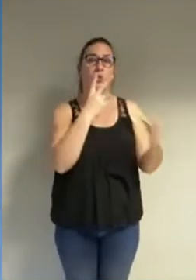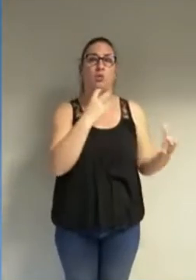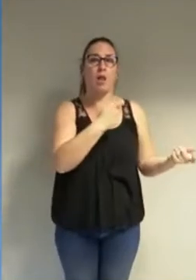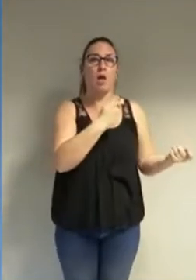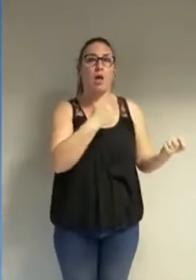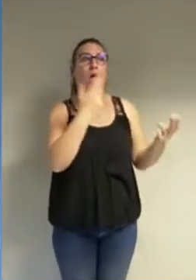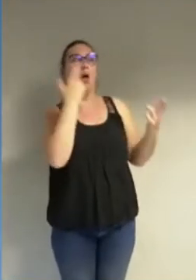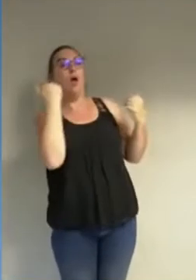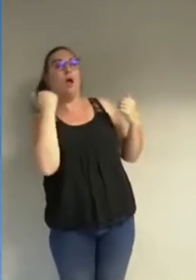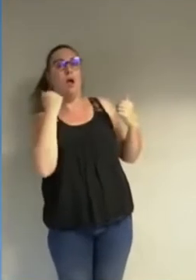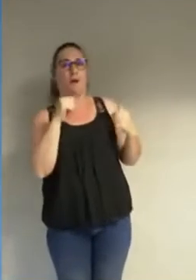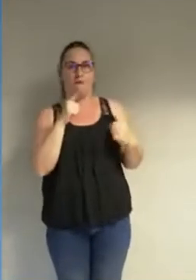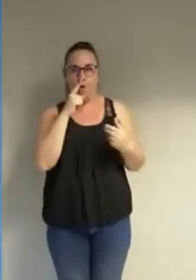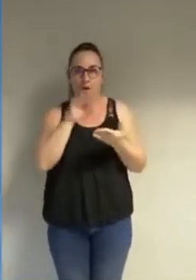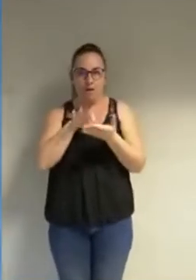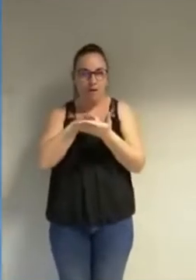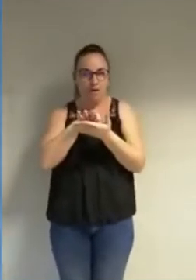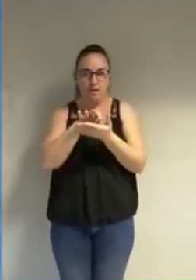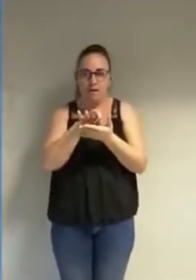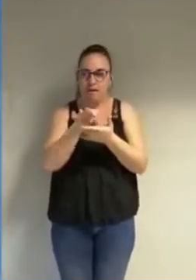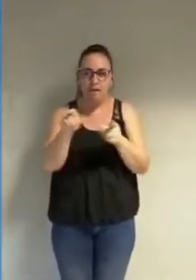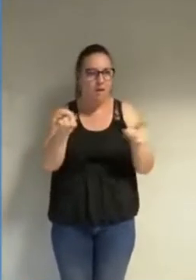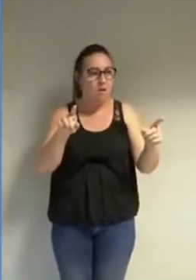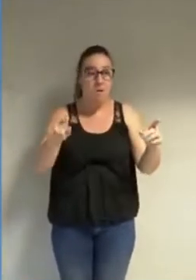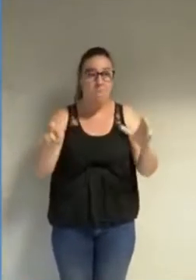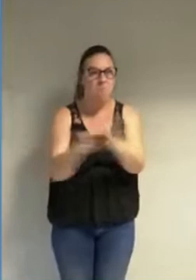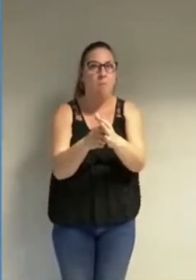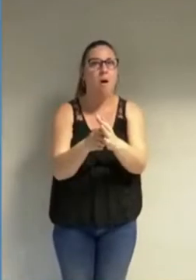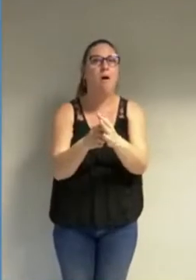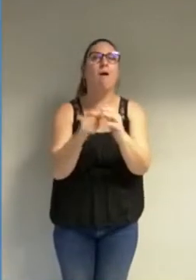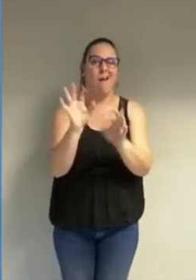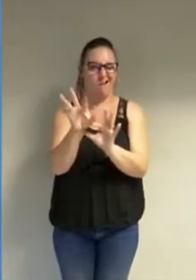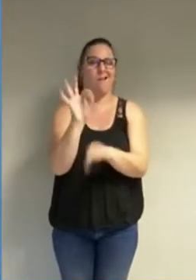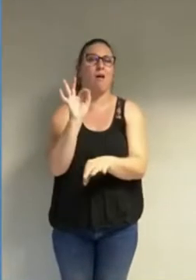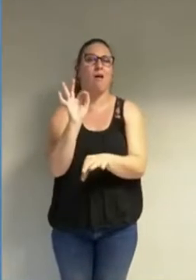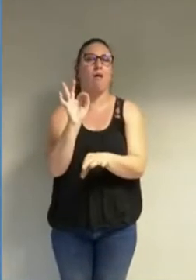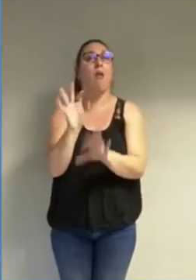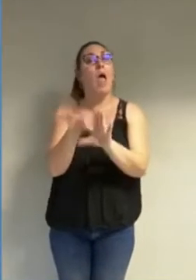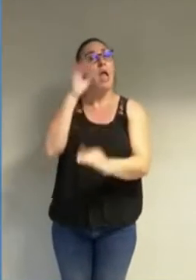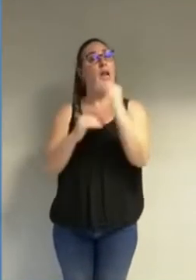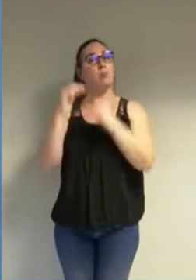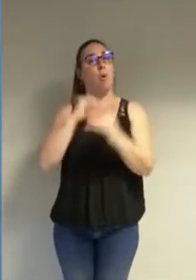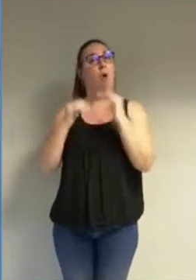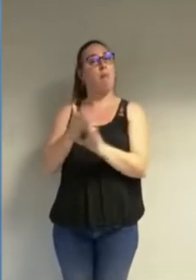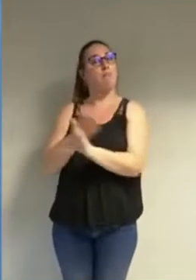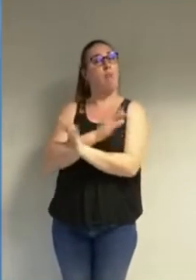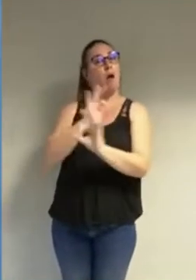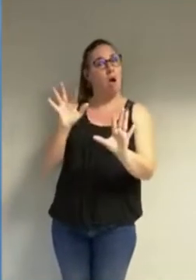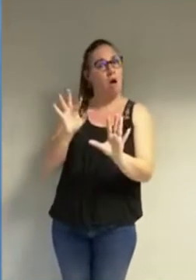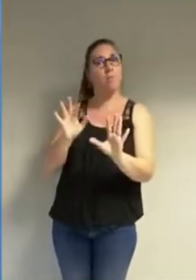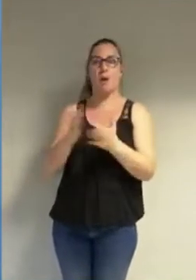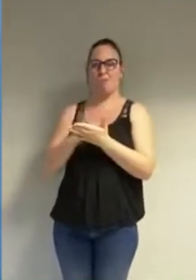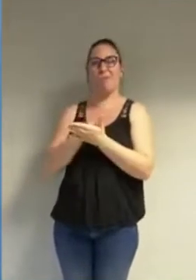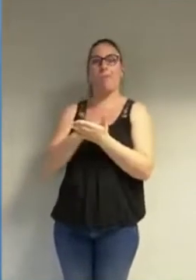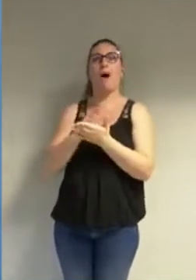mais vous avez cherché le moment. Alors, pas avant les élections municipales, sans le mettre dans votre programme, comme ça a été rappelé par